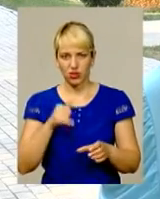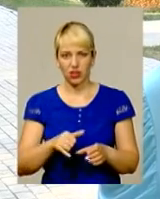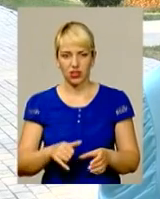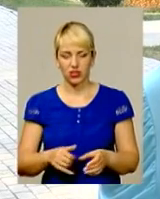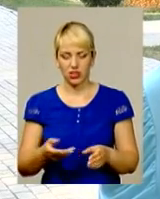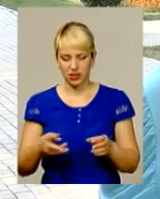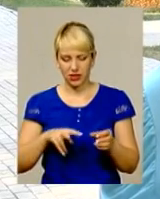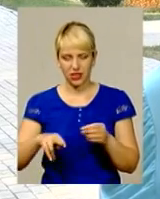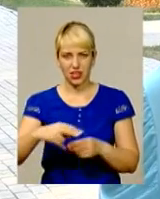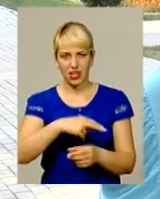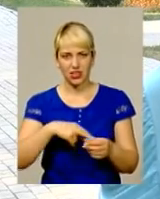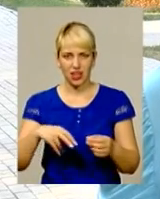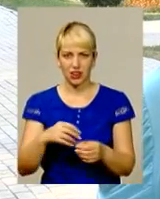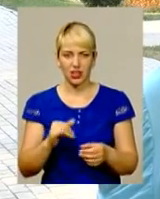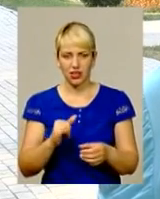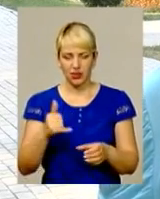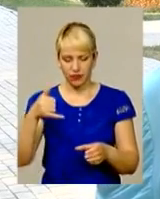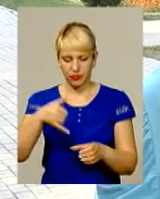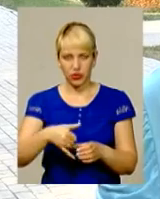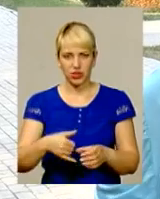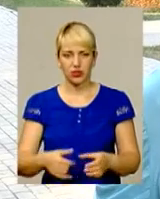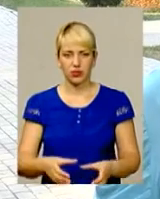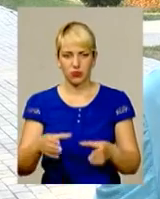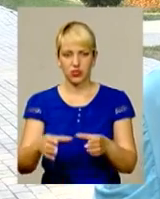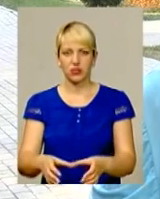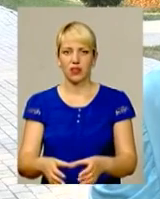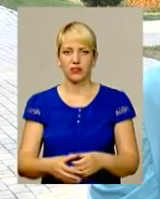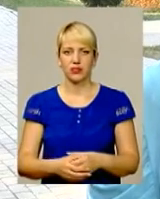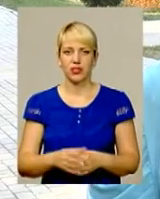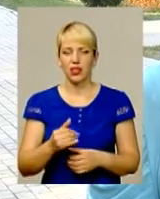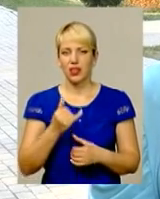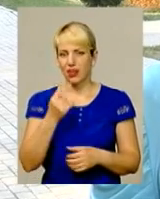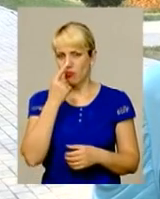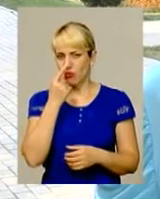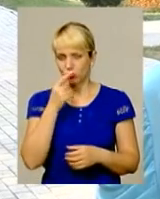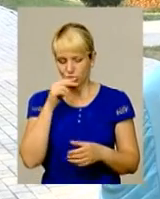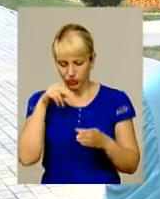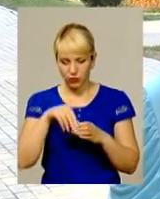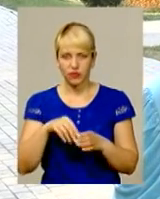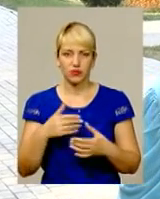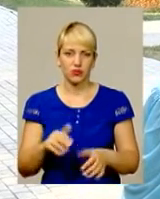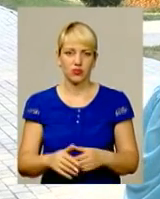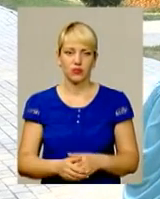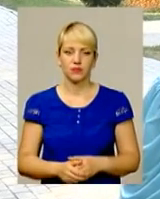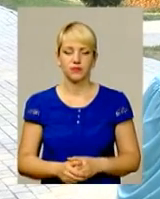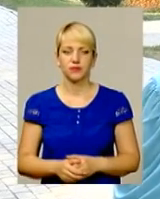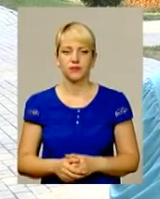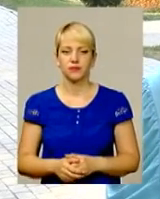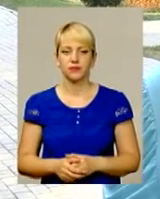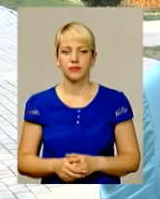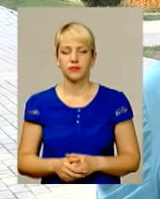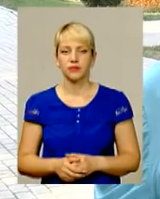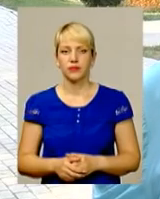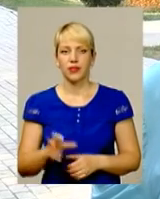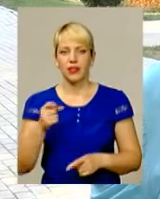водичку, зрізати її. Можна вирізати просто так вздовж її поставити, вирізати для мордочки дирочку, зробити таку поїлочку. І ось